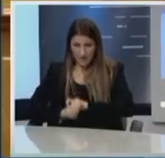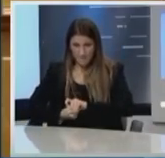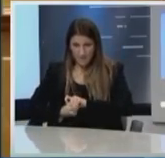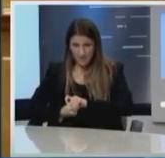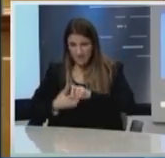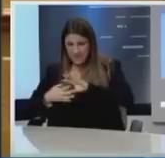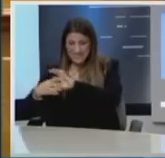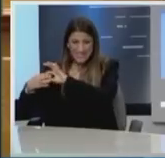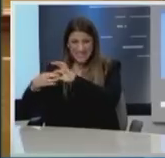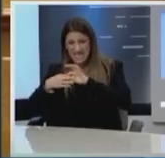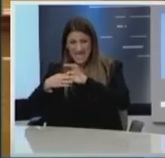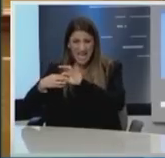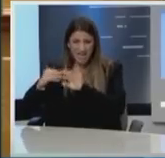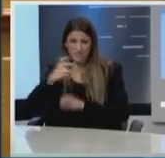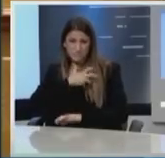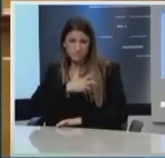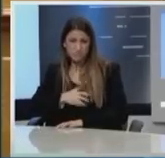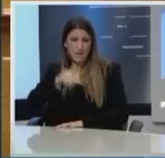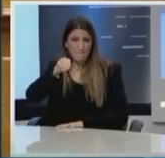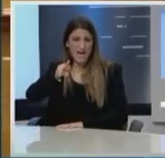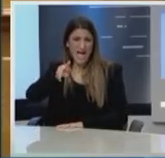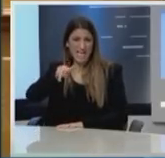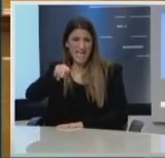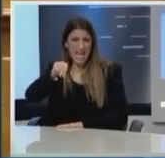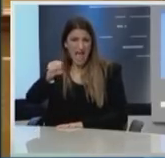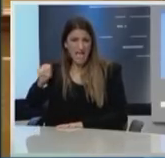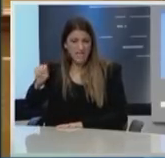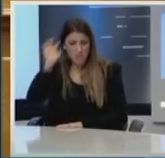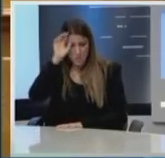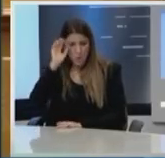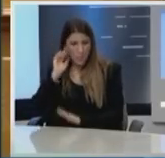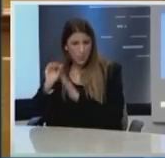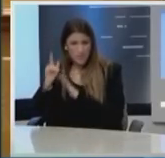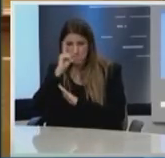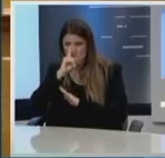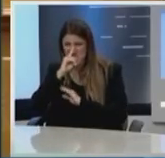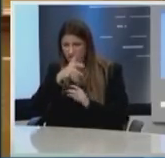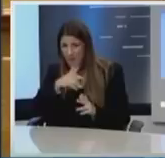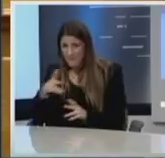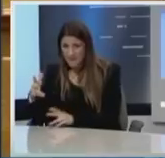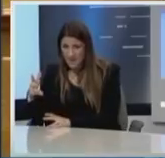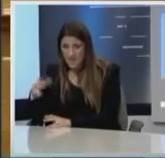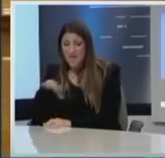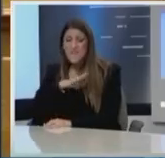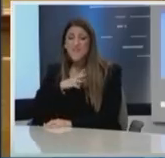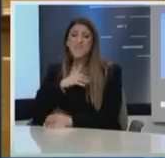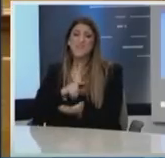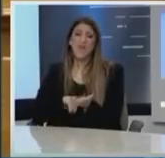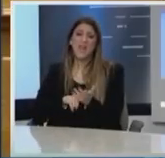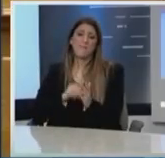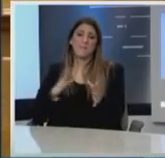του Μαρινάκη για να το προστατεύσει από τις συκοφαντίες μας, ή μήπως αυτοί οι